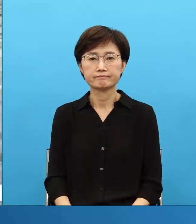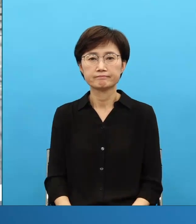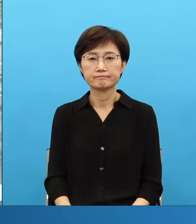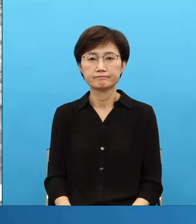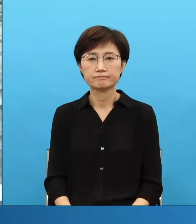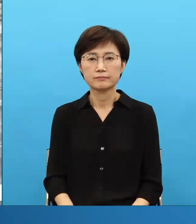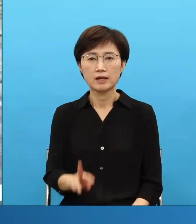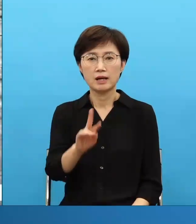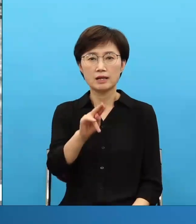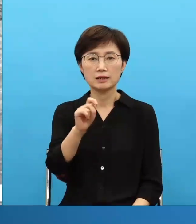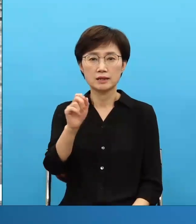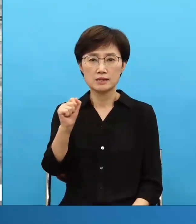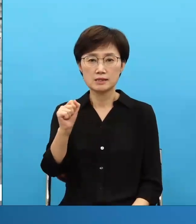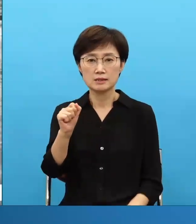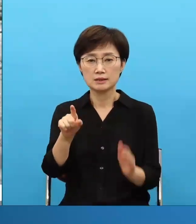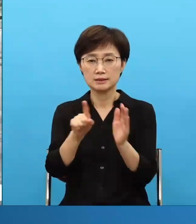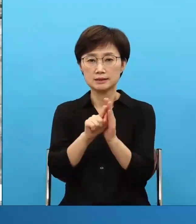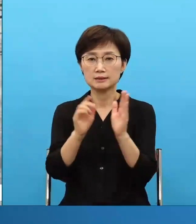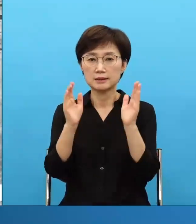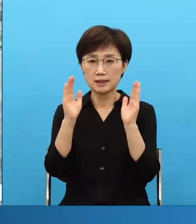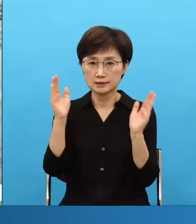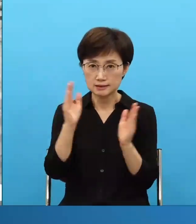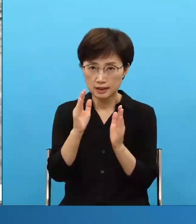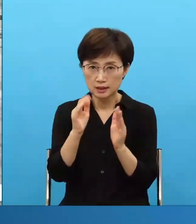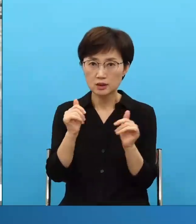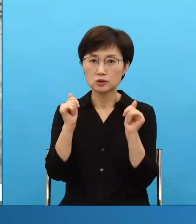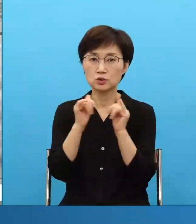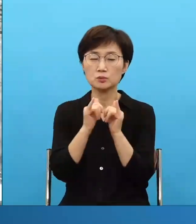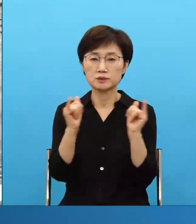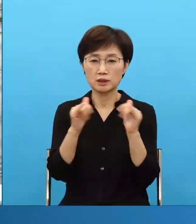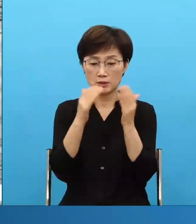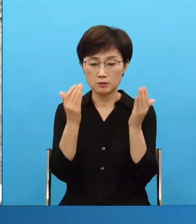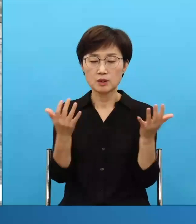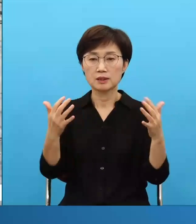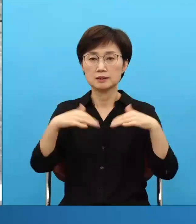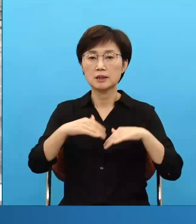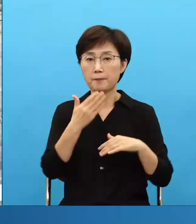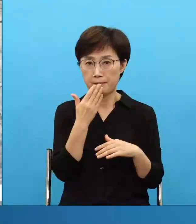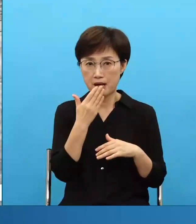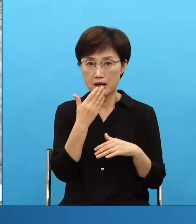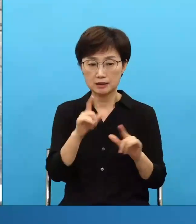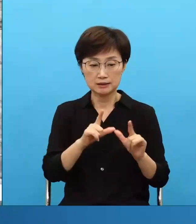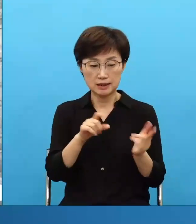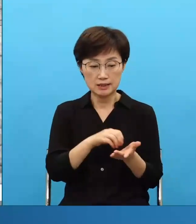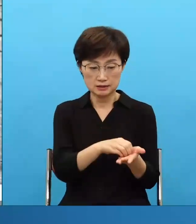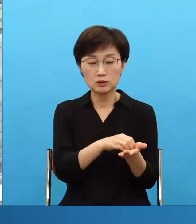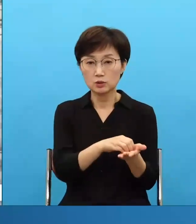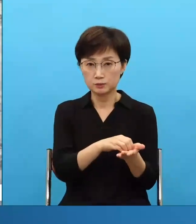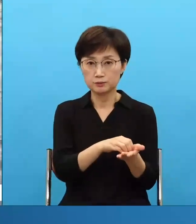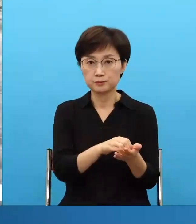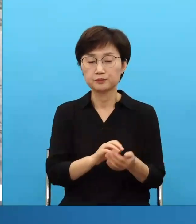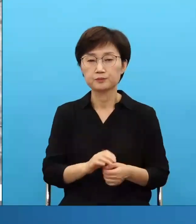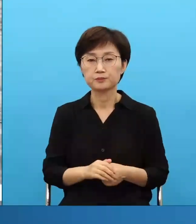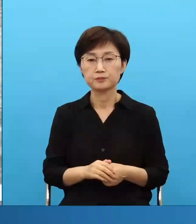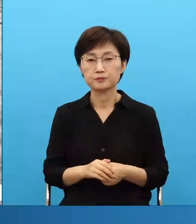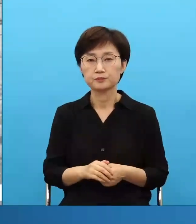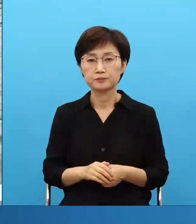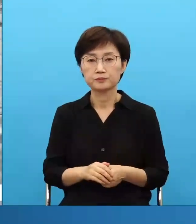RTS 신학생, 졸업생 등 정해진 대상만 참석이 가능하며 당일 등록으로 진행됩니다.